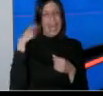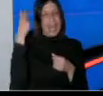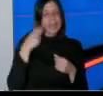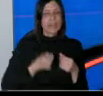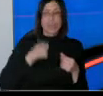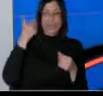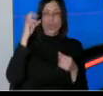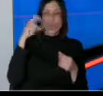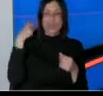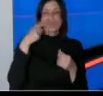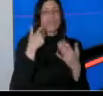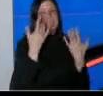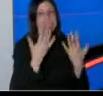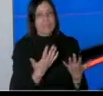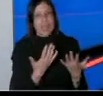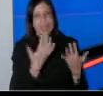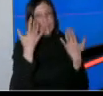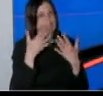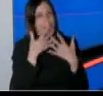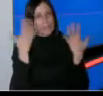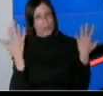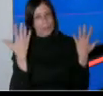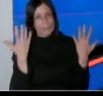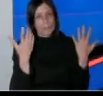מסכים בעניין מה? הזה. המספרים, עזוב, המספרים ברורים.